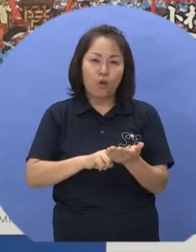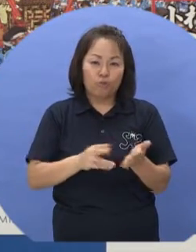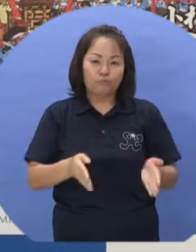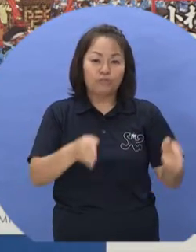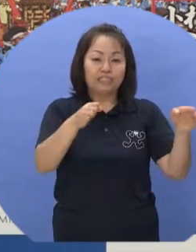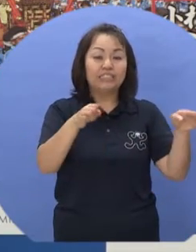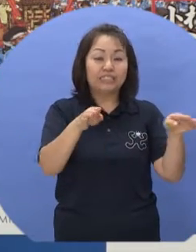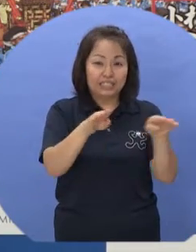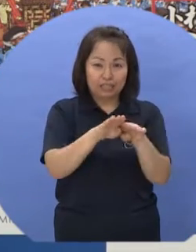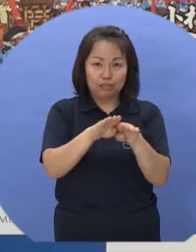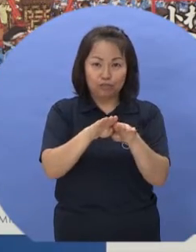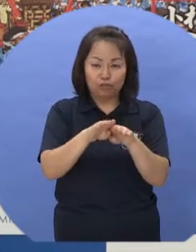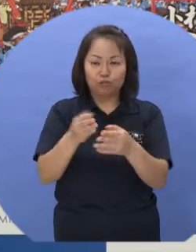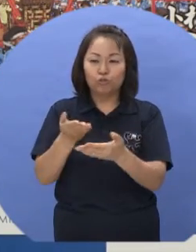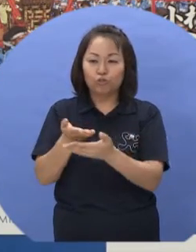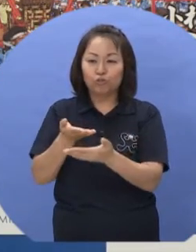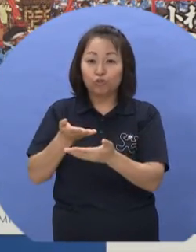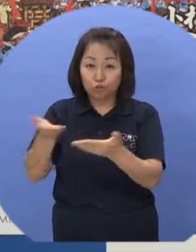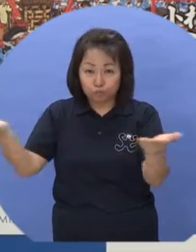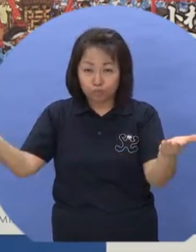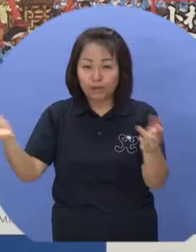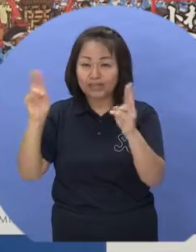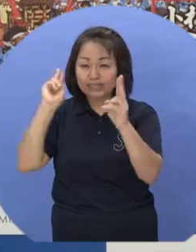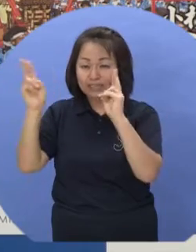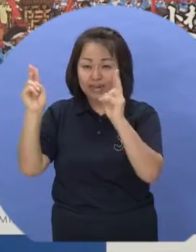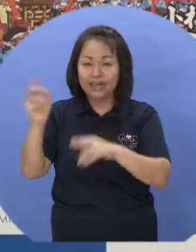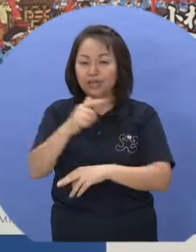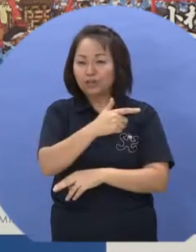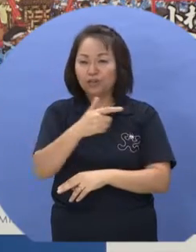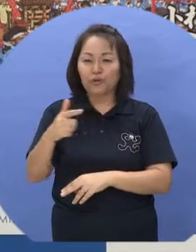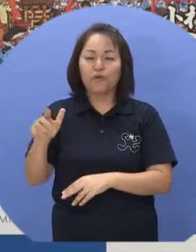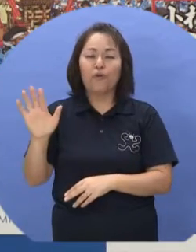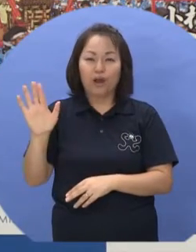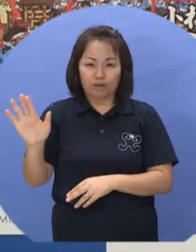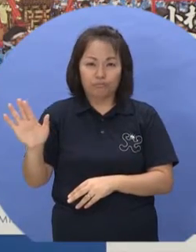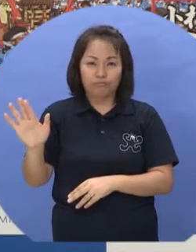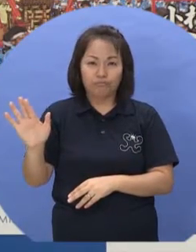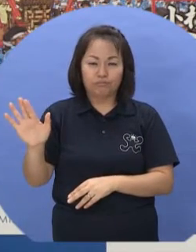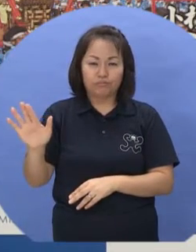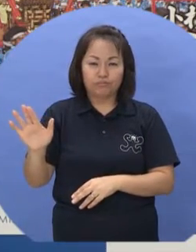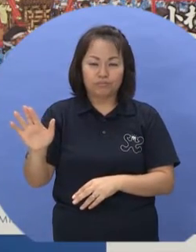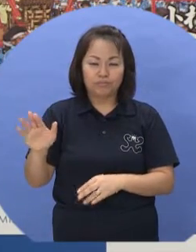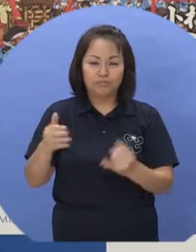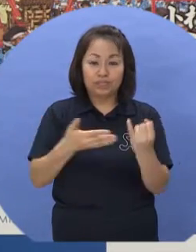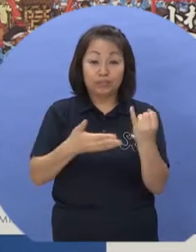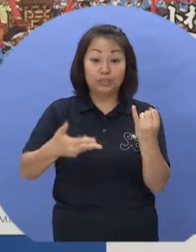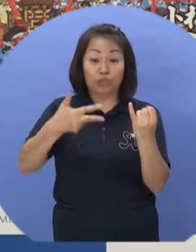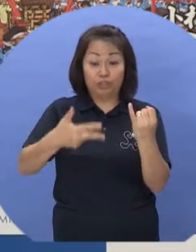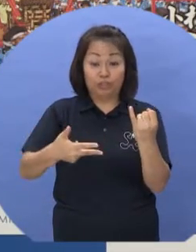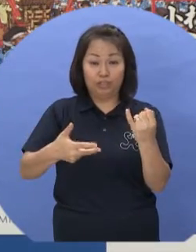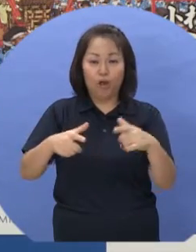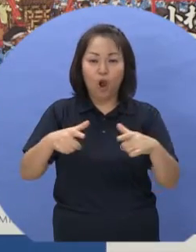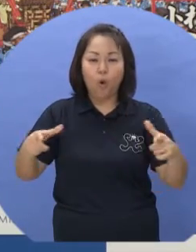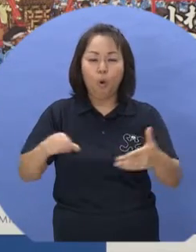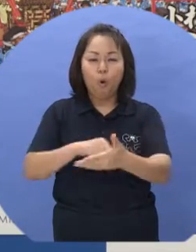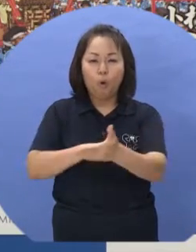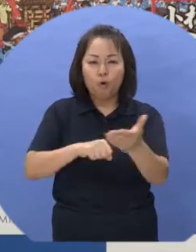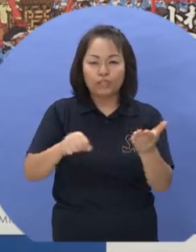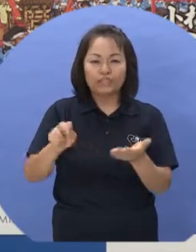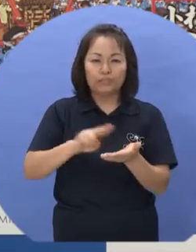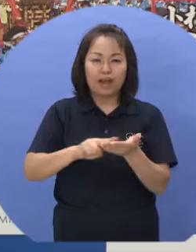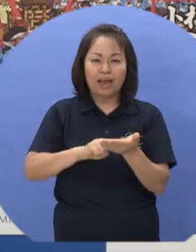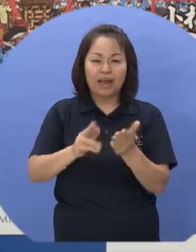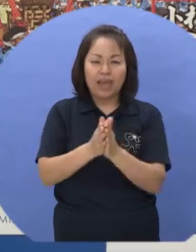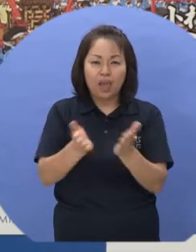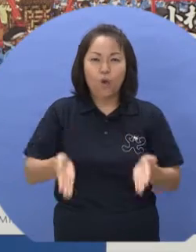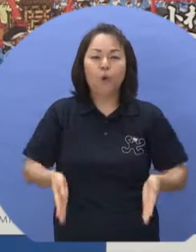などまあ、おられるわけであります。もちろん射水市には大島絵本館、これは私どもとしましても全国また世界に